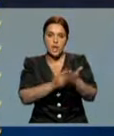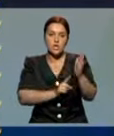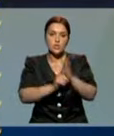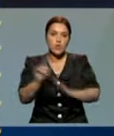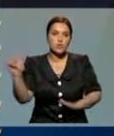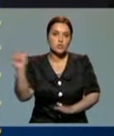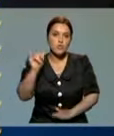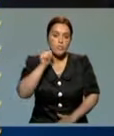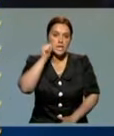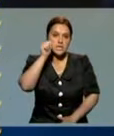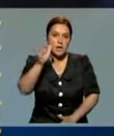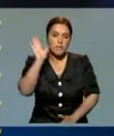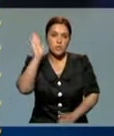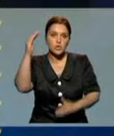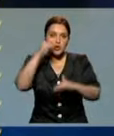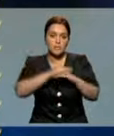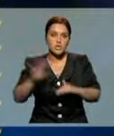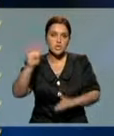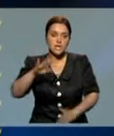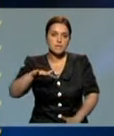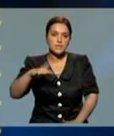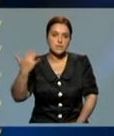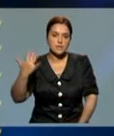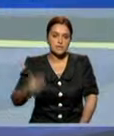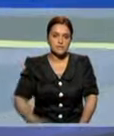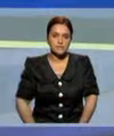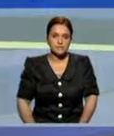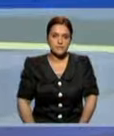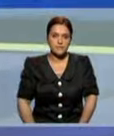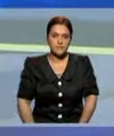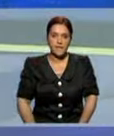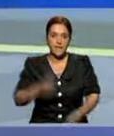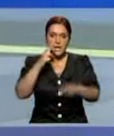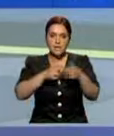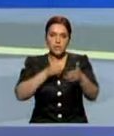Начало субботней трансляции в 16:55.